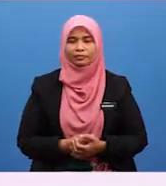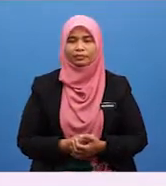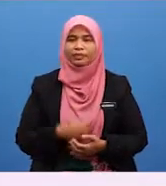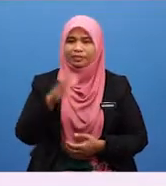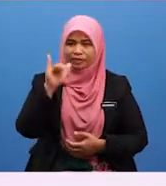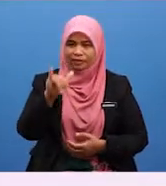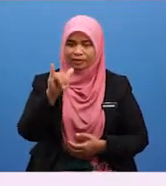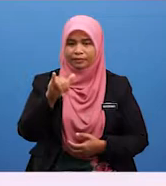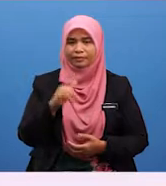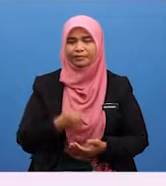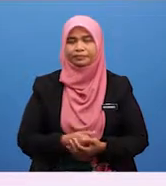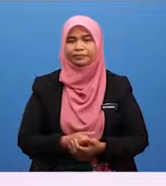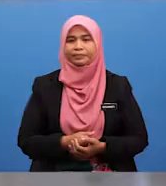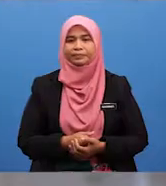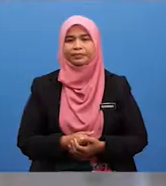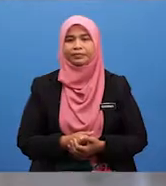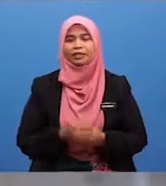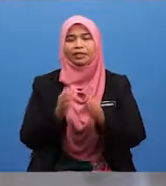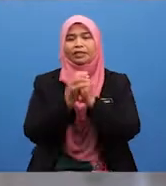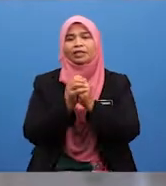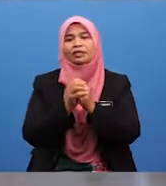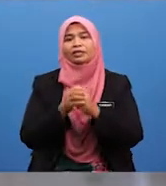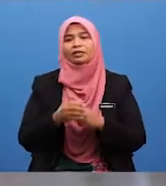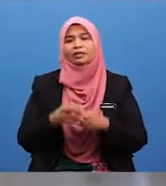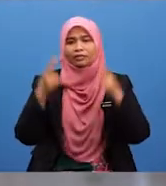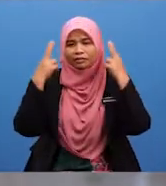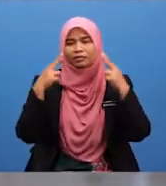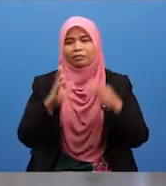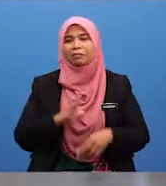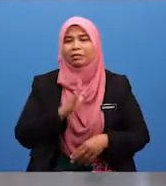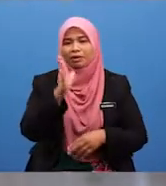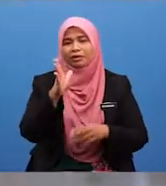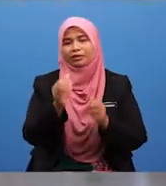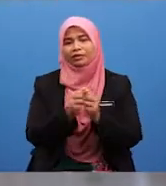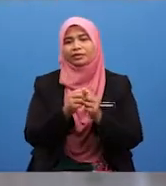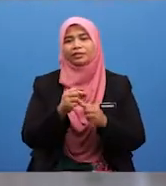Ya, benar. Tahniah, ustazah bangga dengan